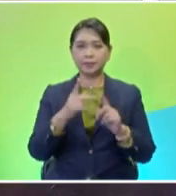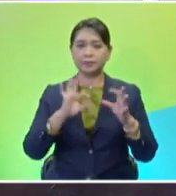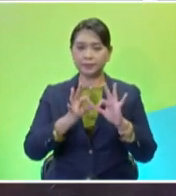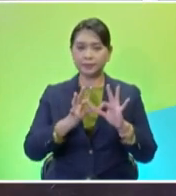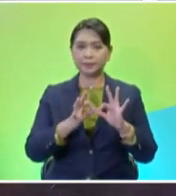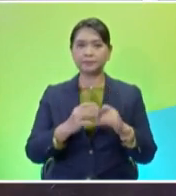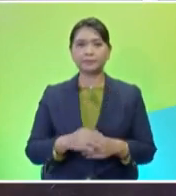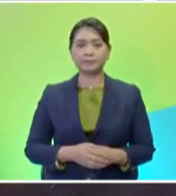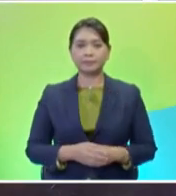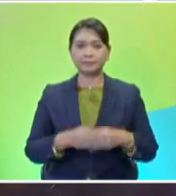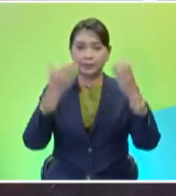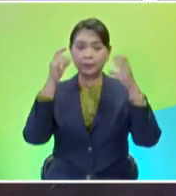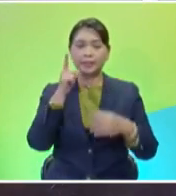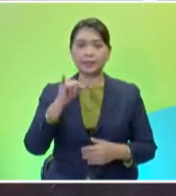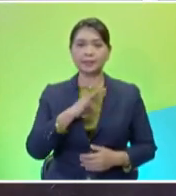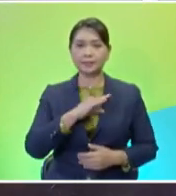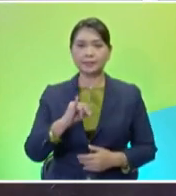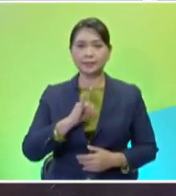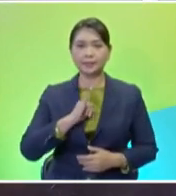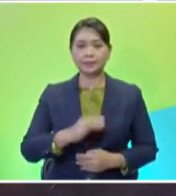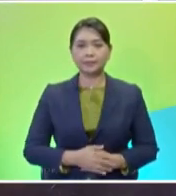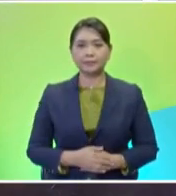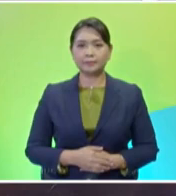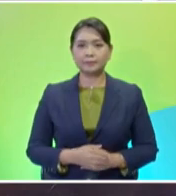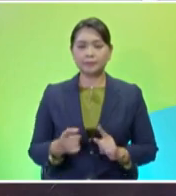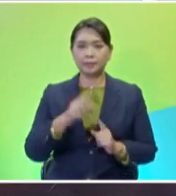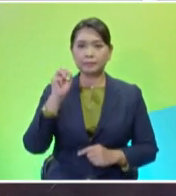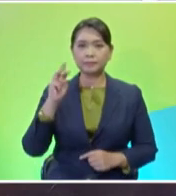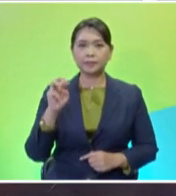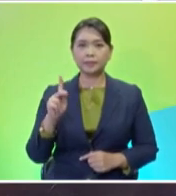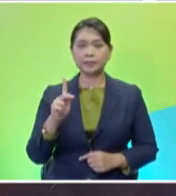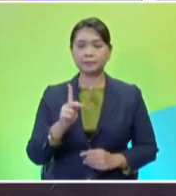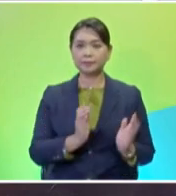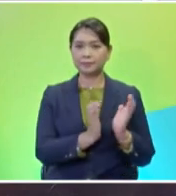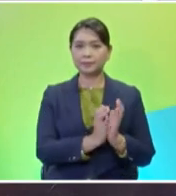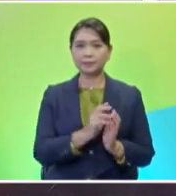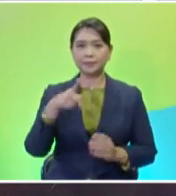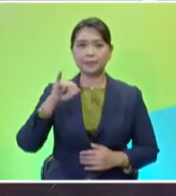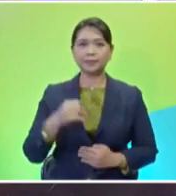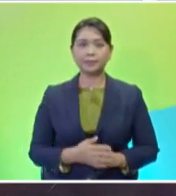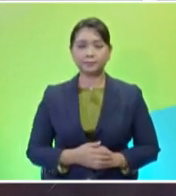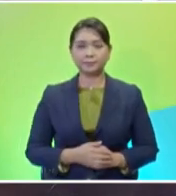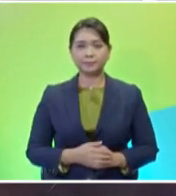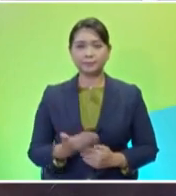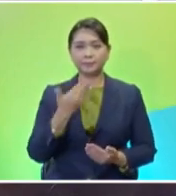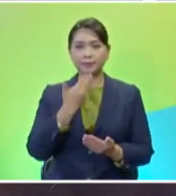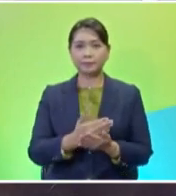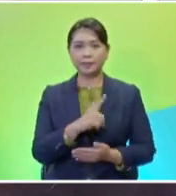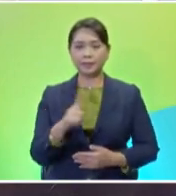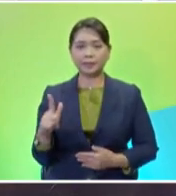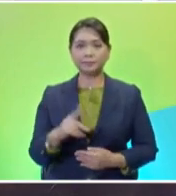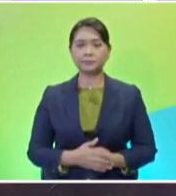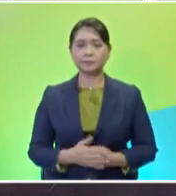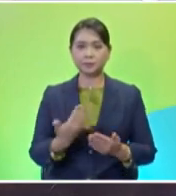Lina daripada smg apa tadi Jaya yang studi bersama kita pada hari ini Baiklah sebelum kita mengakhiri kita